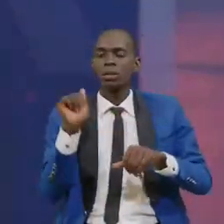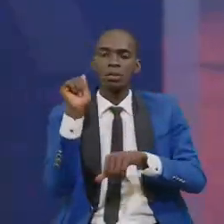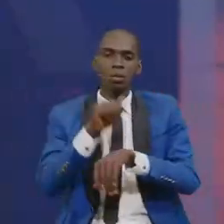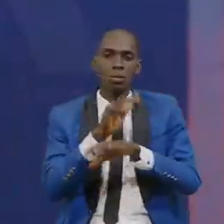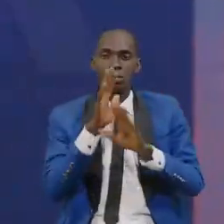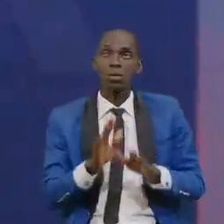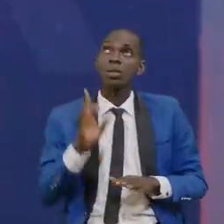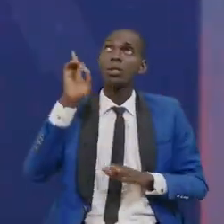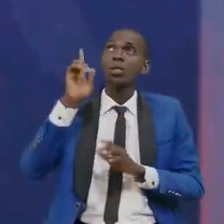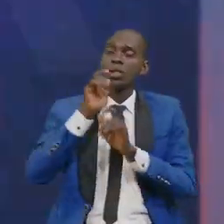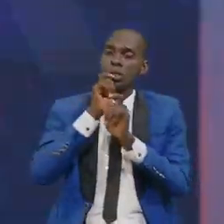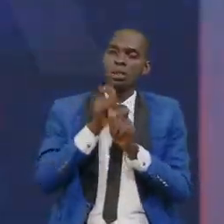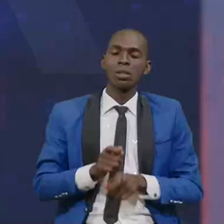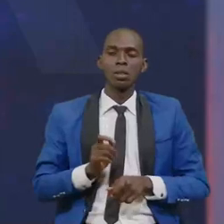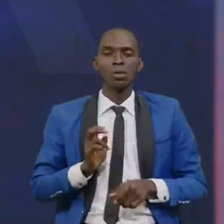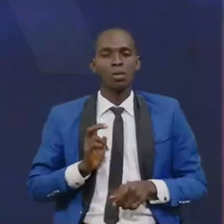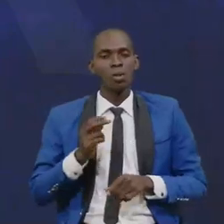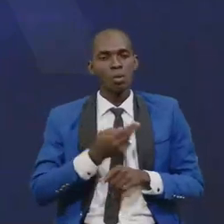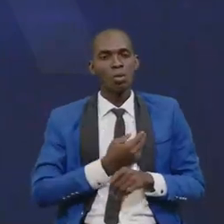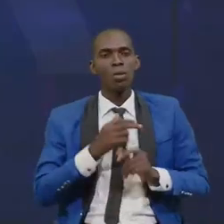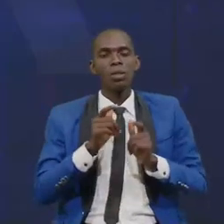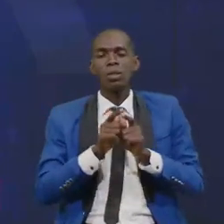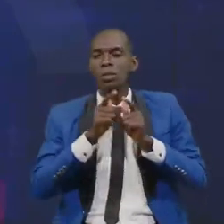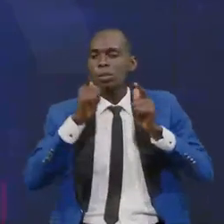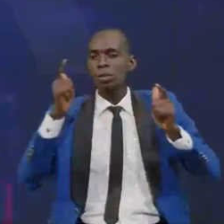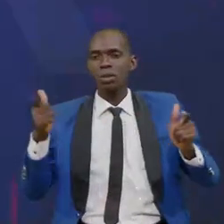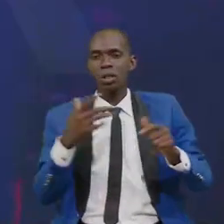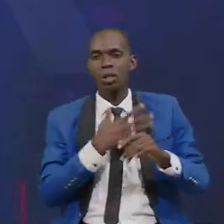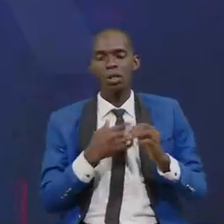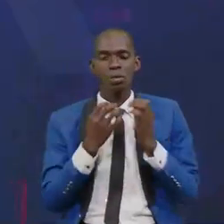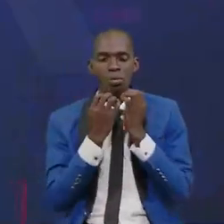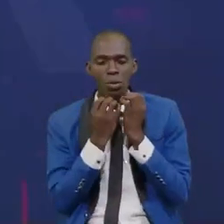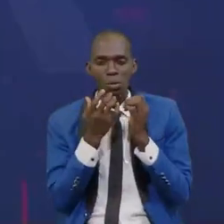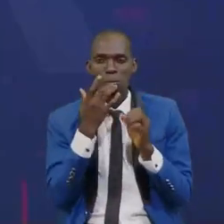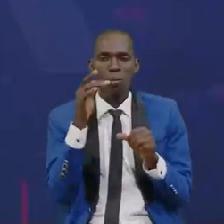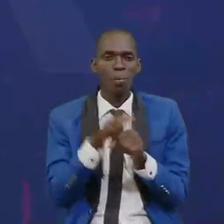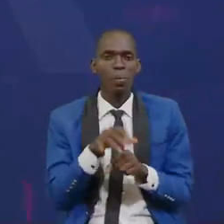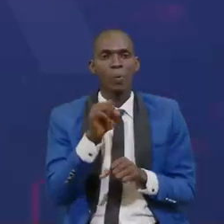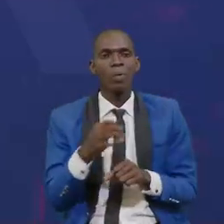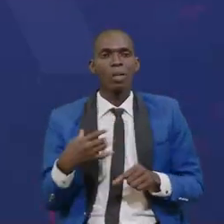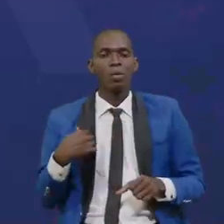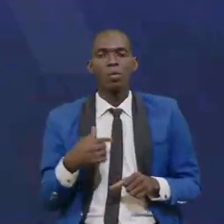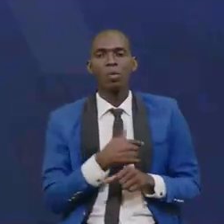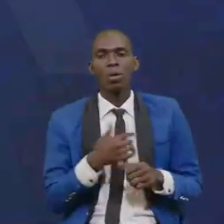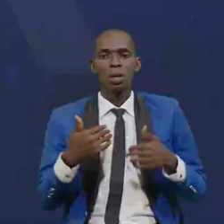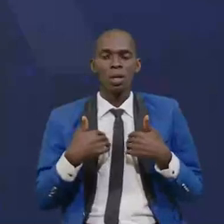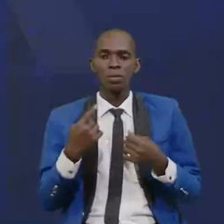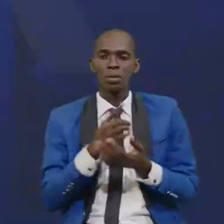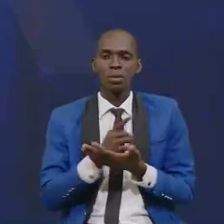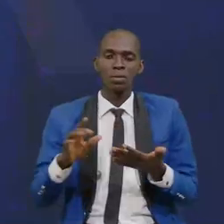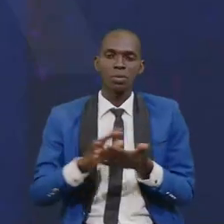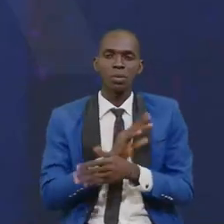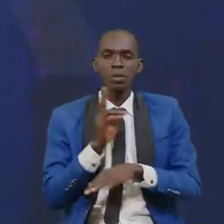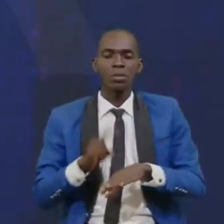Il nous donne les plus grandes et les plus précieuses promesses. et nous avons la nature